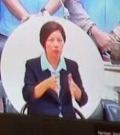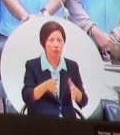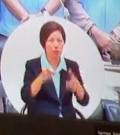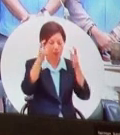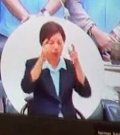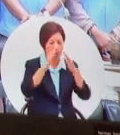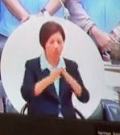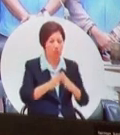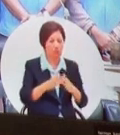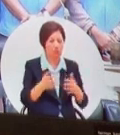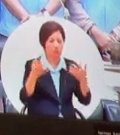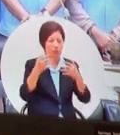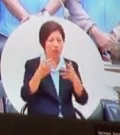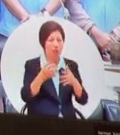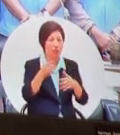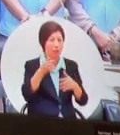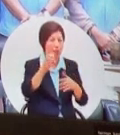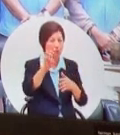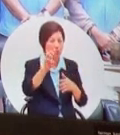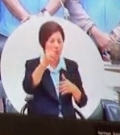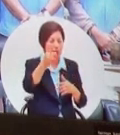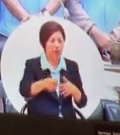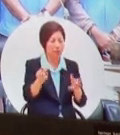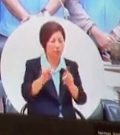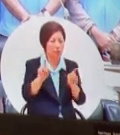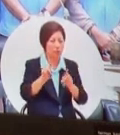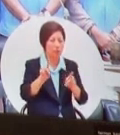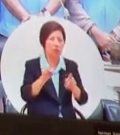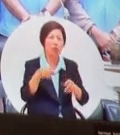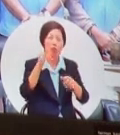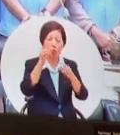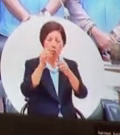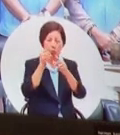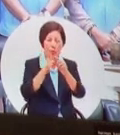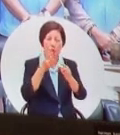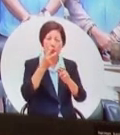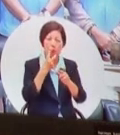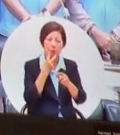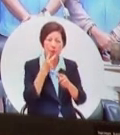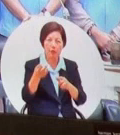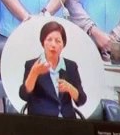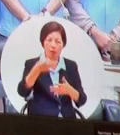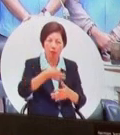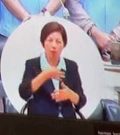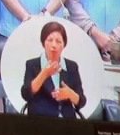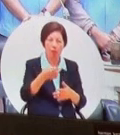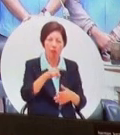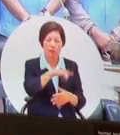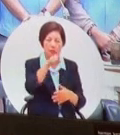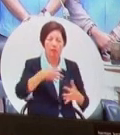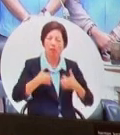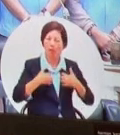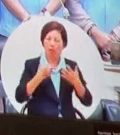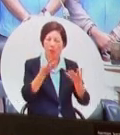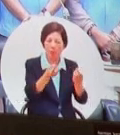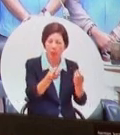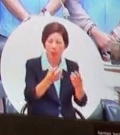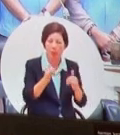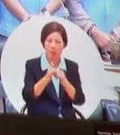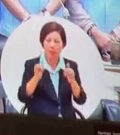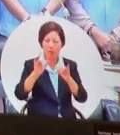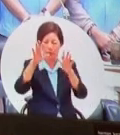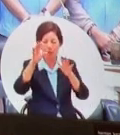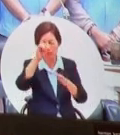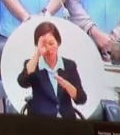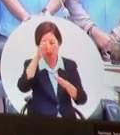中央对高雄应该要有的补助没有给我们？有没有人发出一句怒吼？民进党的有没有发出怒吼？绿营